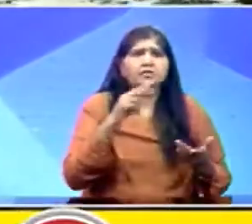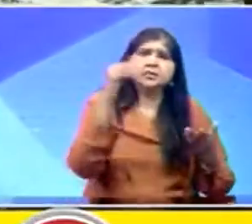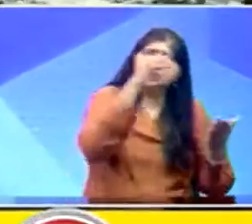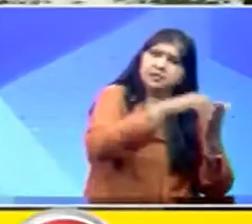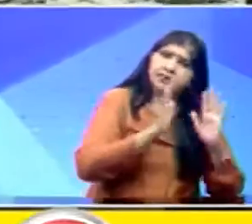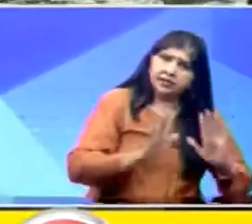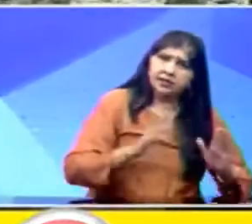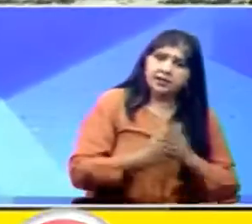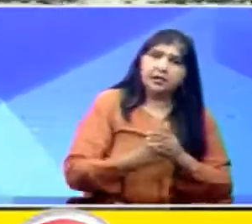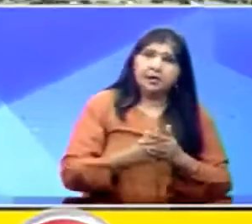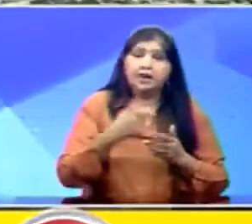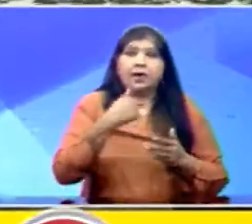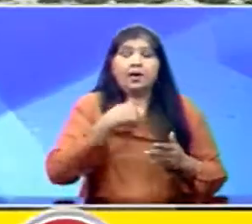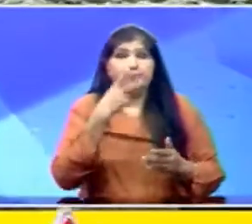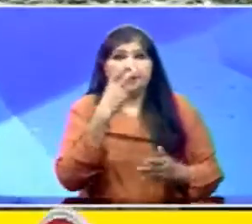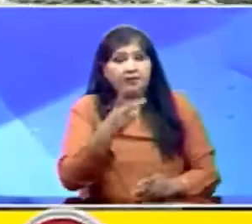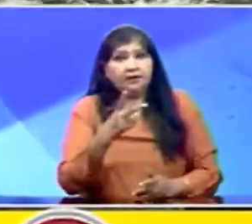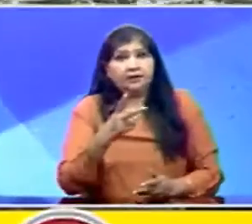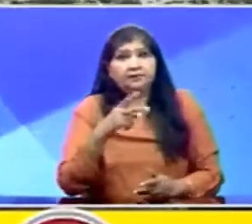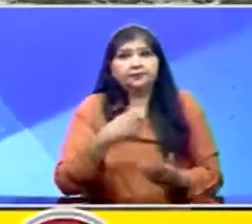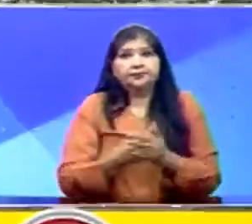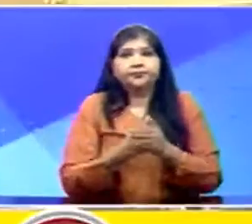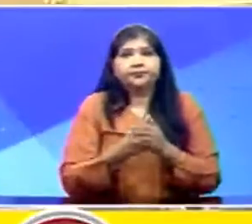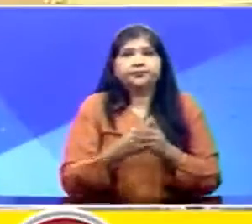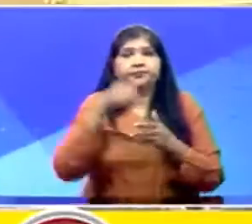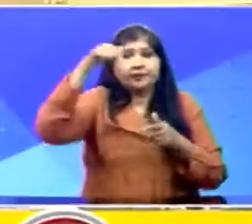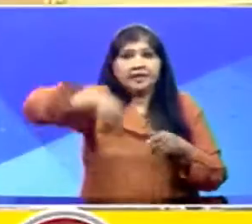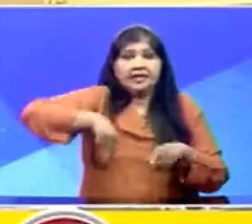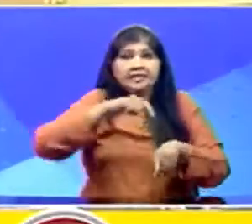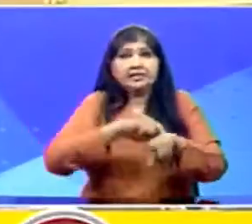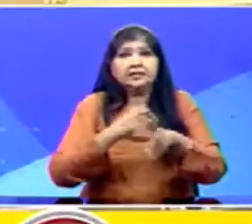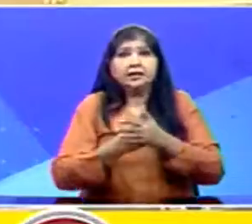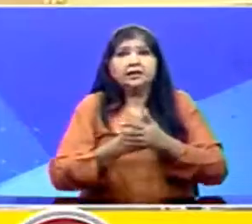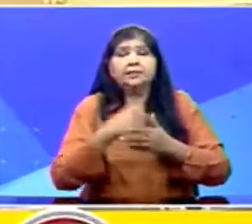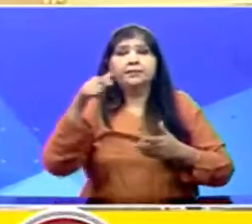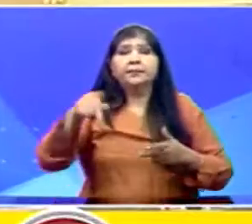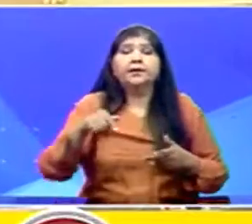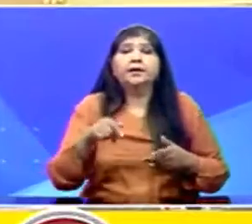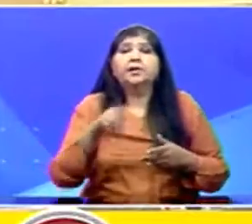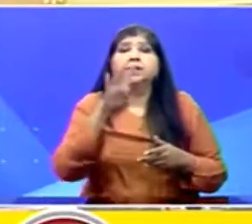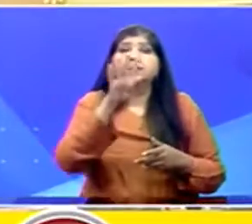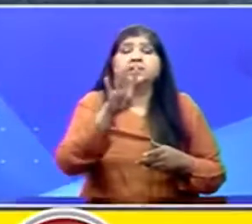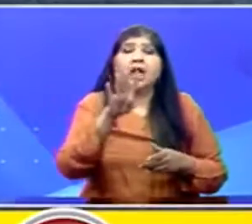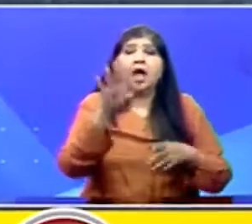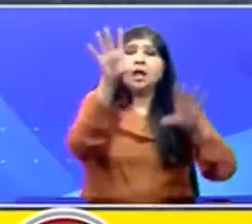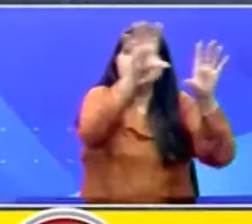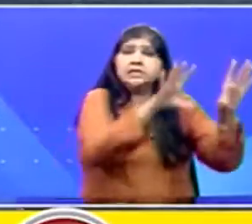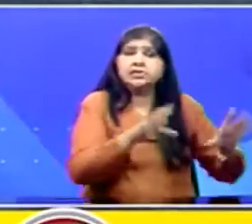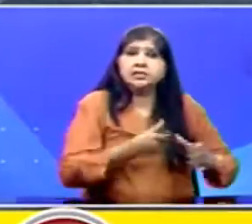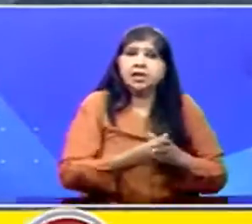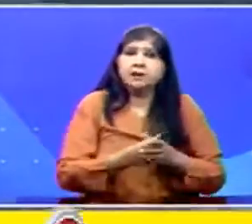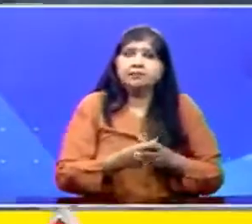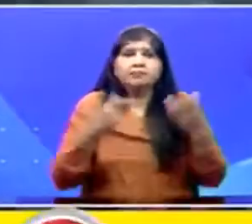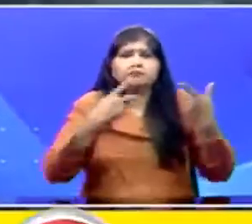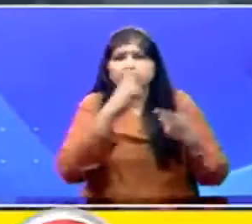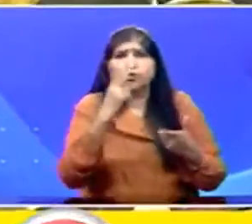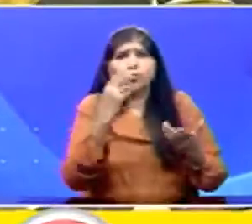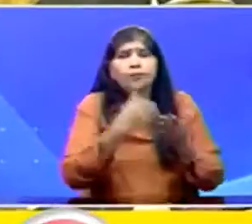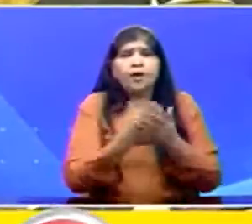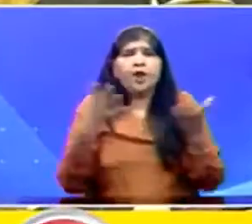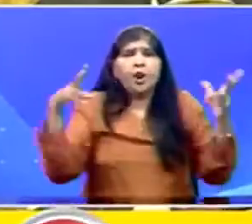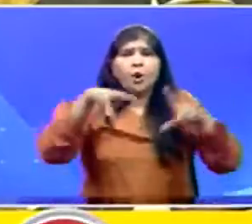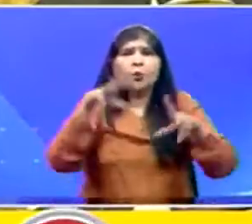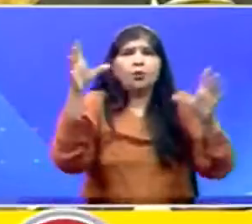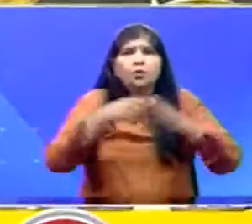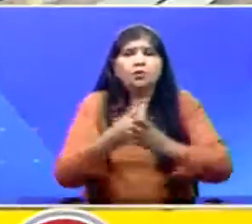ही हैं आपने देखा है कि इस बार चारधाम यात्रा में किस तरह बड़ी